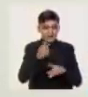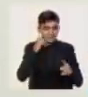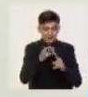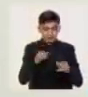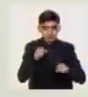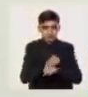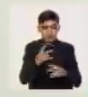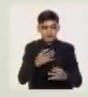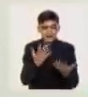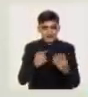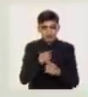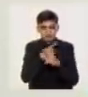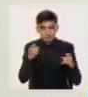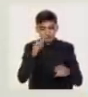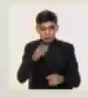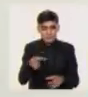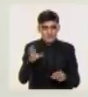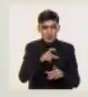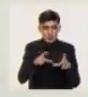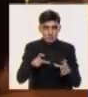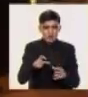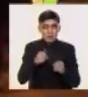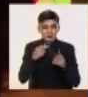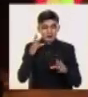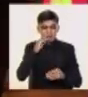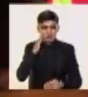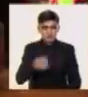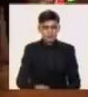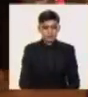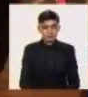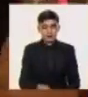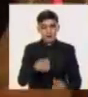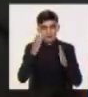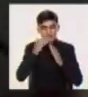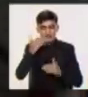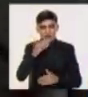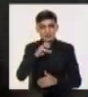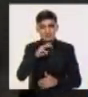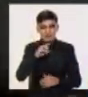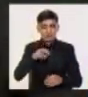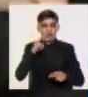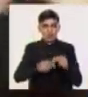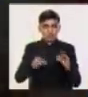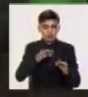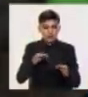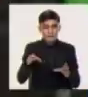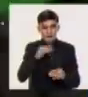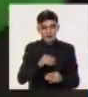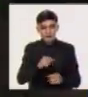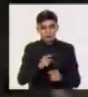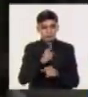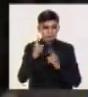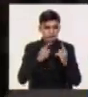если я что-то заявлю, это поставит под угрозу людей. В столице Азербайджана окончание карабахского конфликта отметили